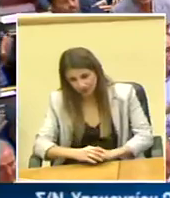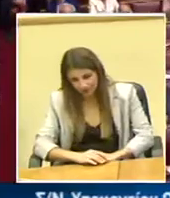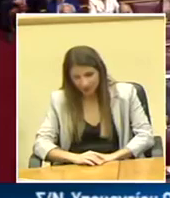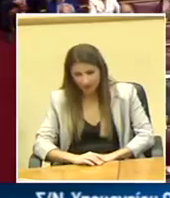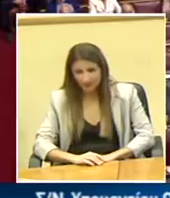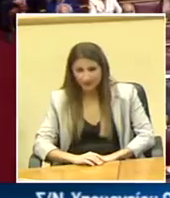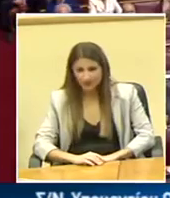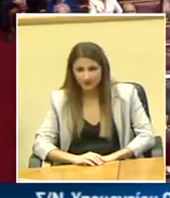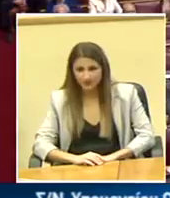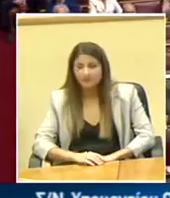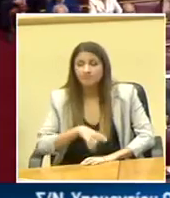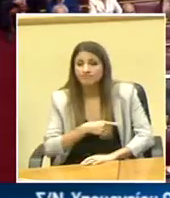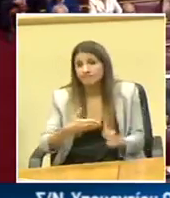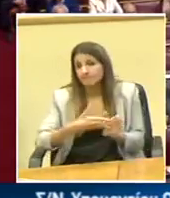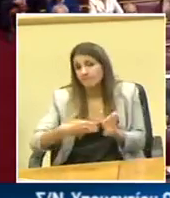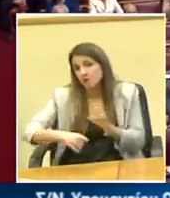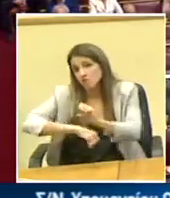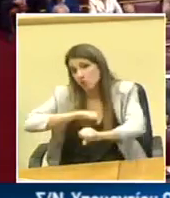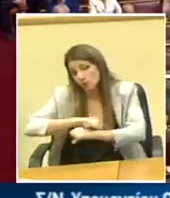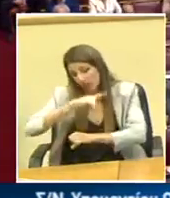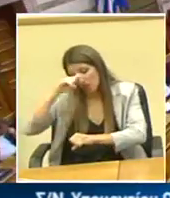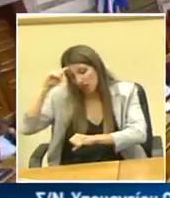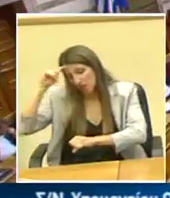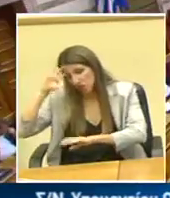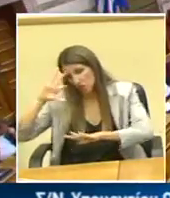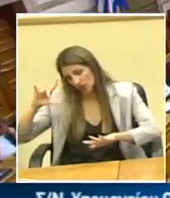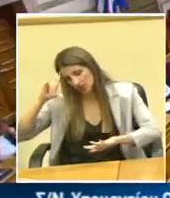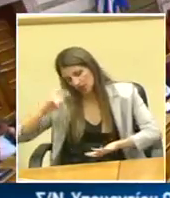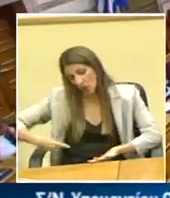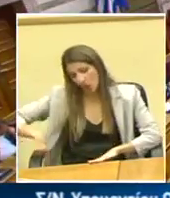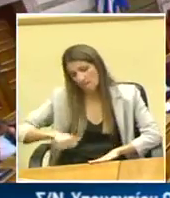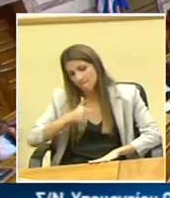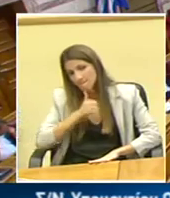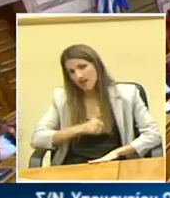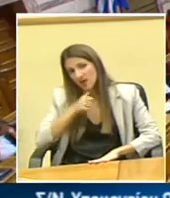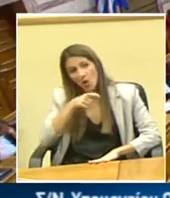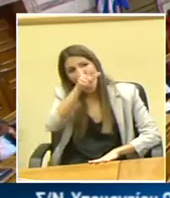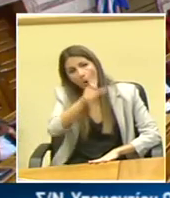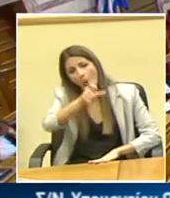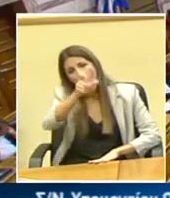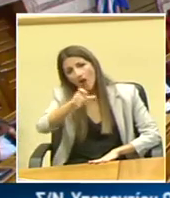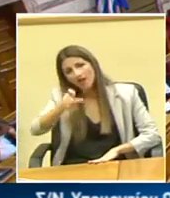Μια επίπονη και δύσκολη προσπάθεια, την οποία θέλω να αναγνωρίσω στον καθένα και στη μια προσωπικά από όλους εσάς.